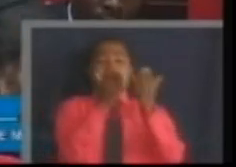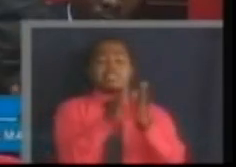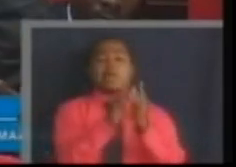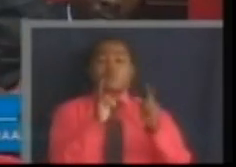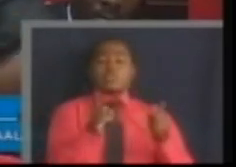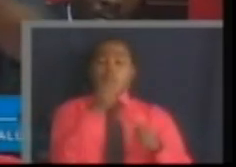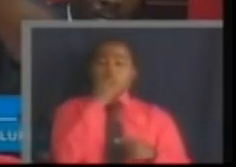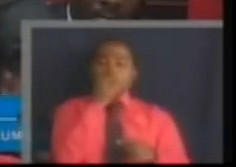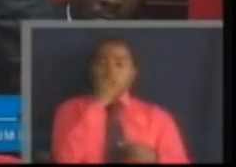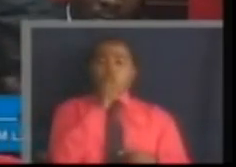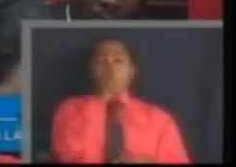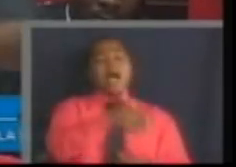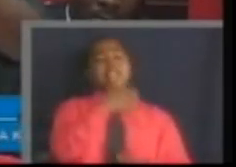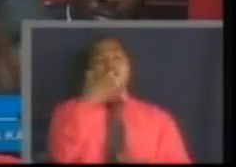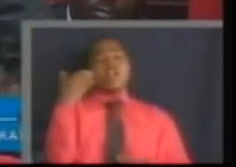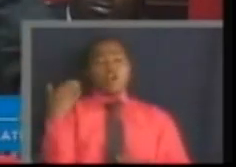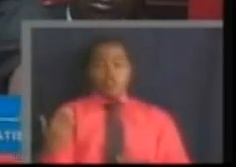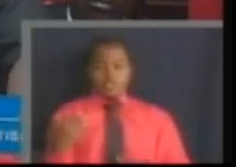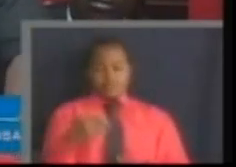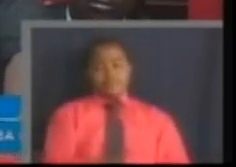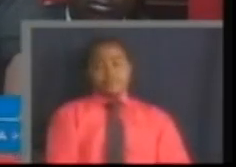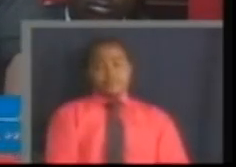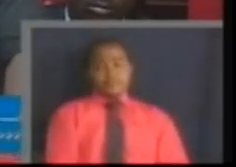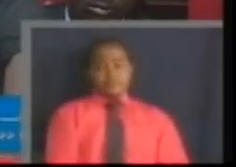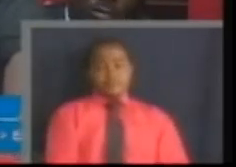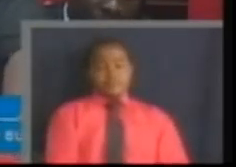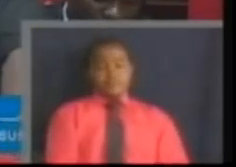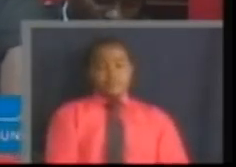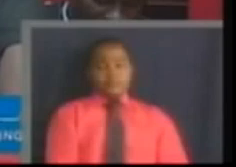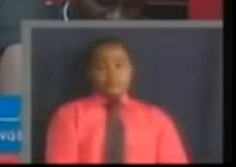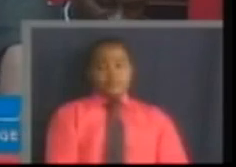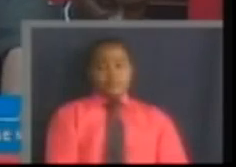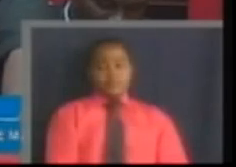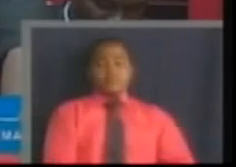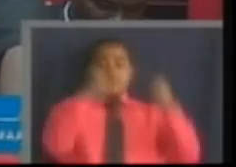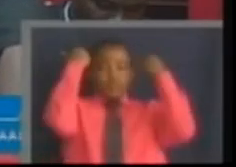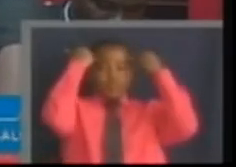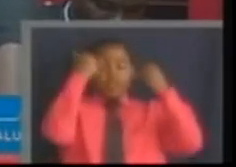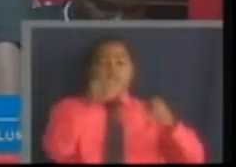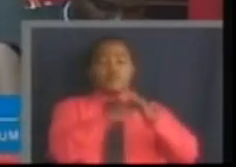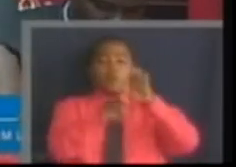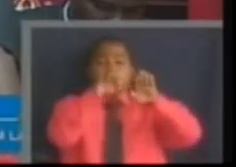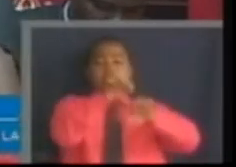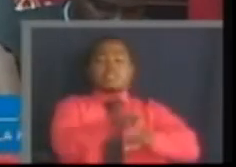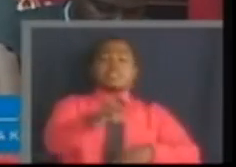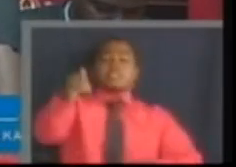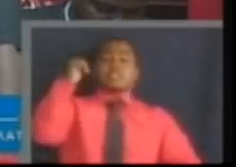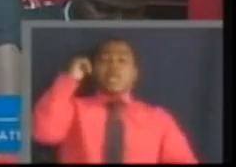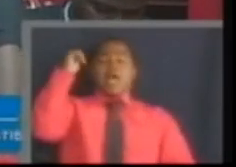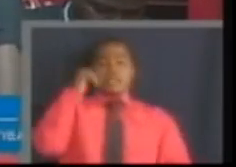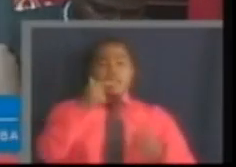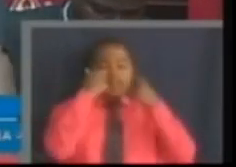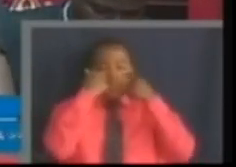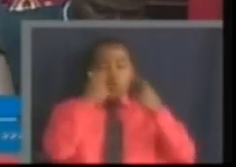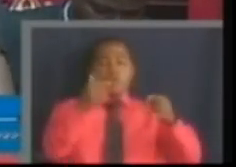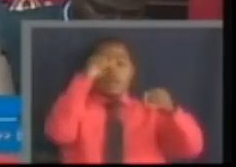chochote, hana data, hana kitu chochote. Na mheshimiwa mwenyekiti, jana pia nilishuhudia mjumbe